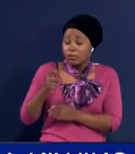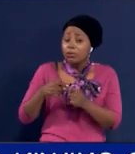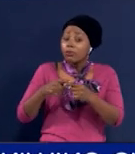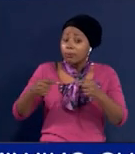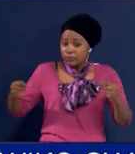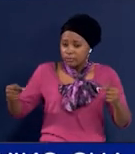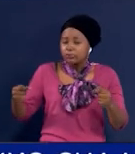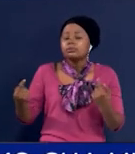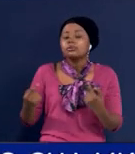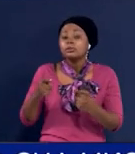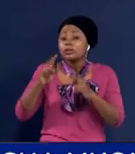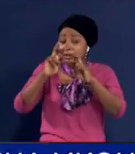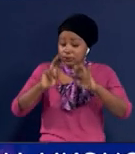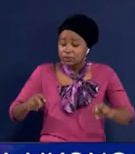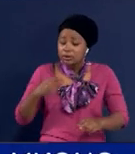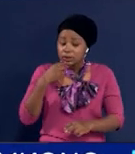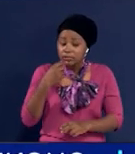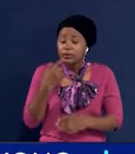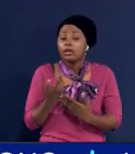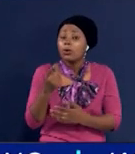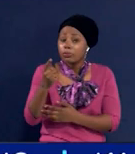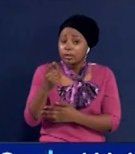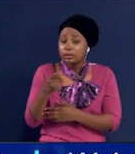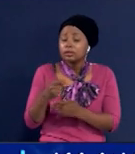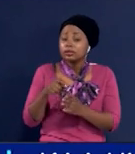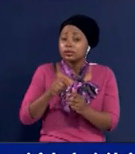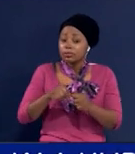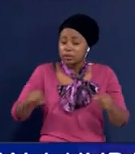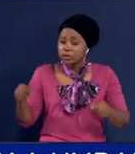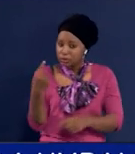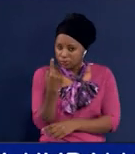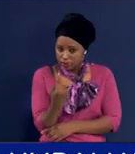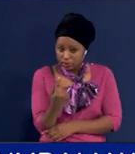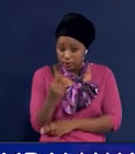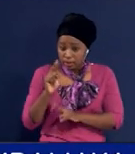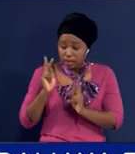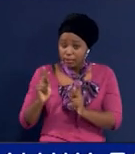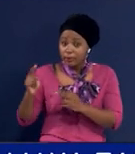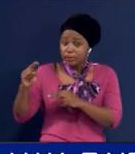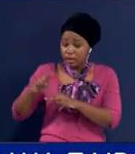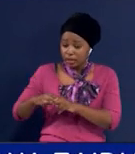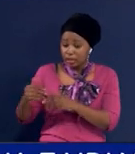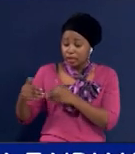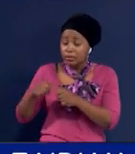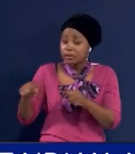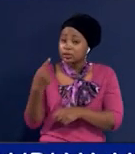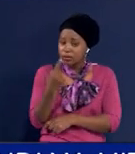karibu, kwa tafiti zilizopo zinaonyesha umbali chini ya mita moja. Kama mtakao umekaribiana umbali chini ya mita moja, kuna uwezekano mtu